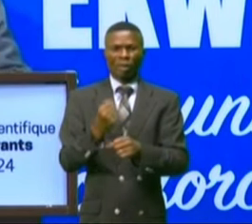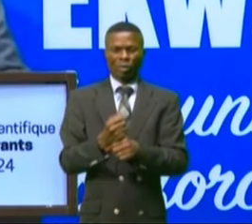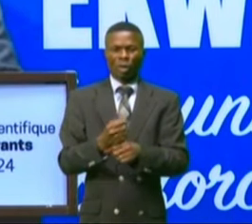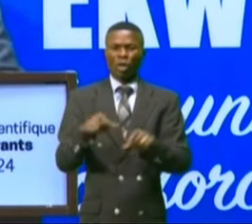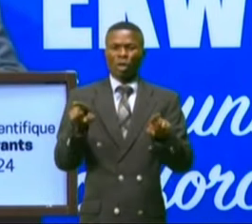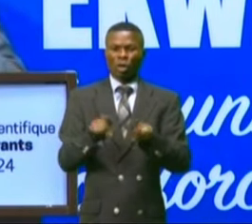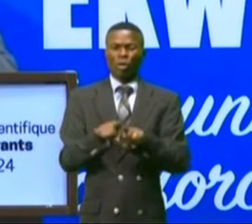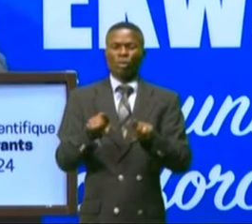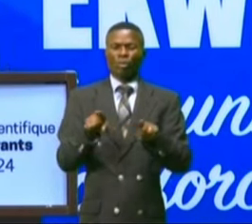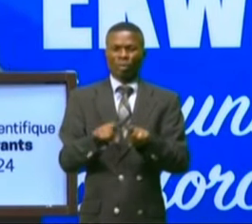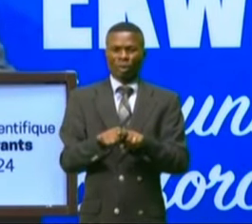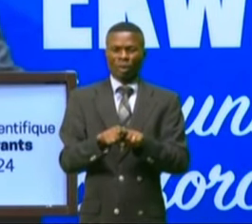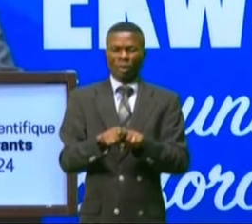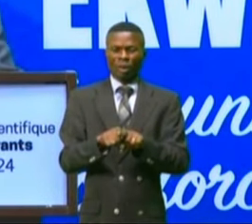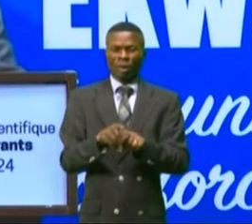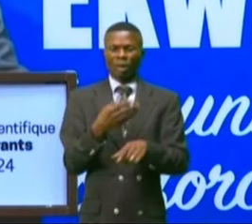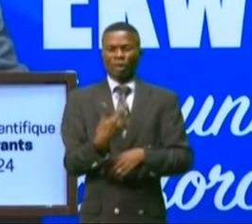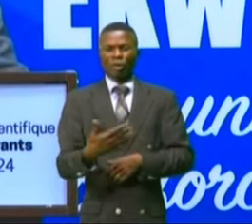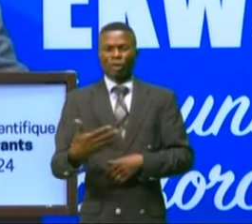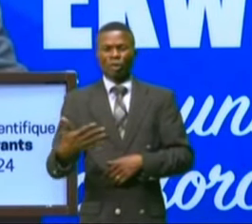comme produit